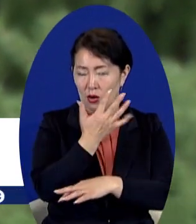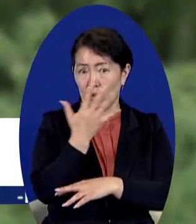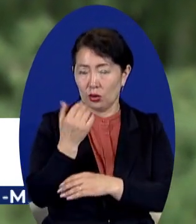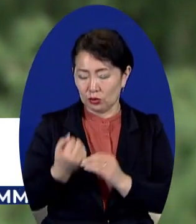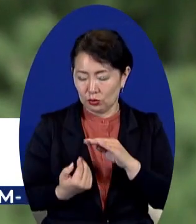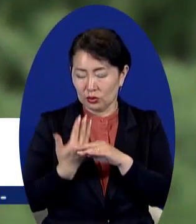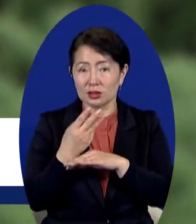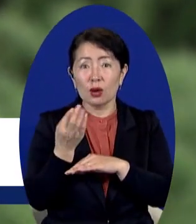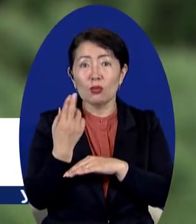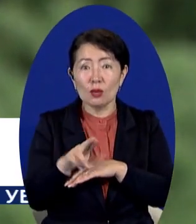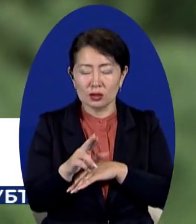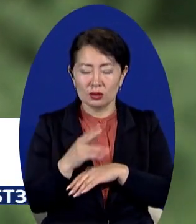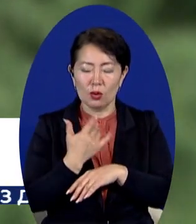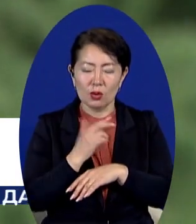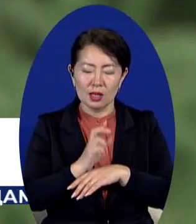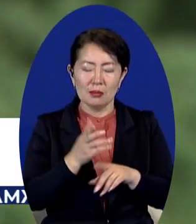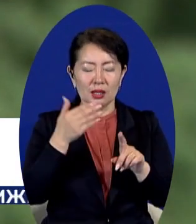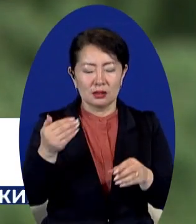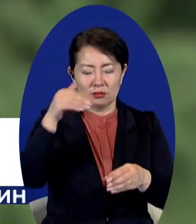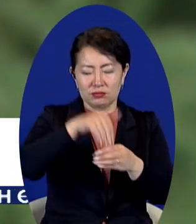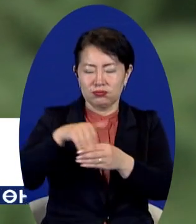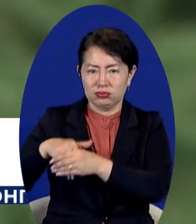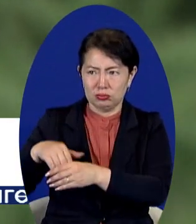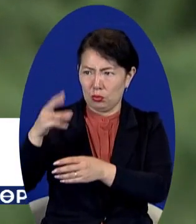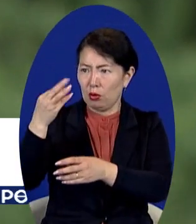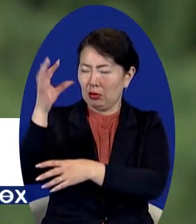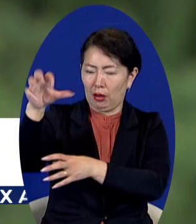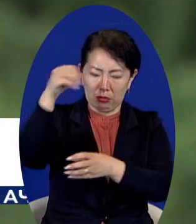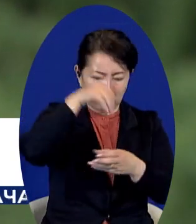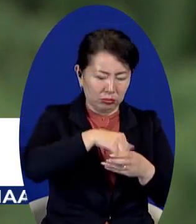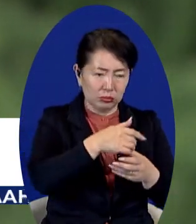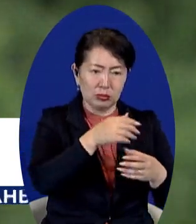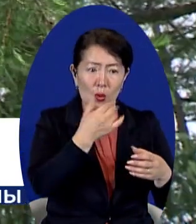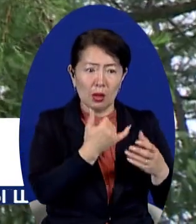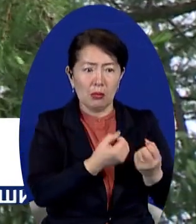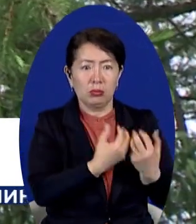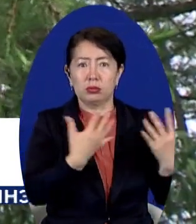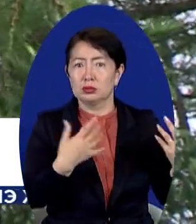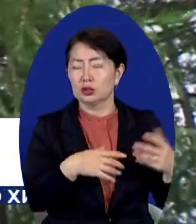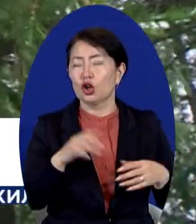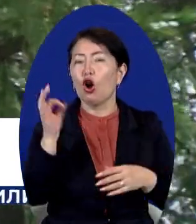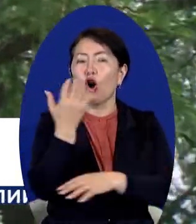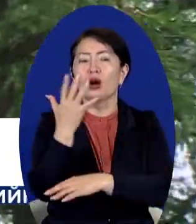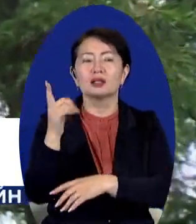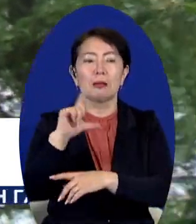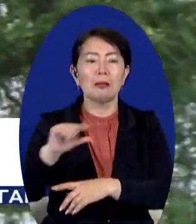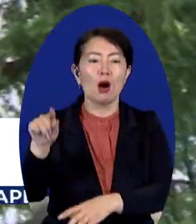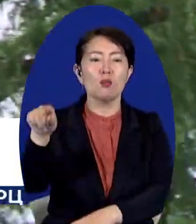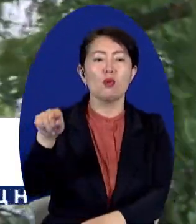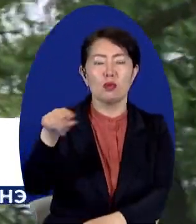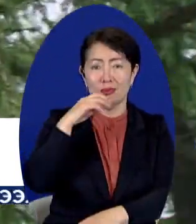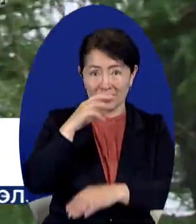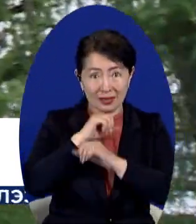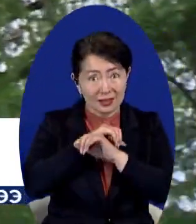модыг Улаанбаатар хотод шилжүүлэн суулгасан учраас 1.3%-аар ойн сан багасж байна гэсэн мэдээллийг нийгмийн сүлжээгээр одоо тархаж